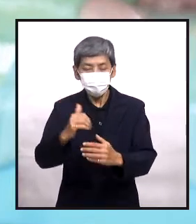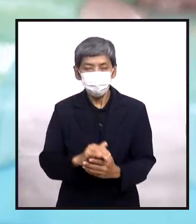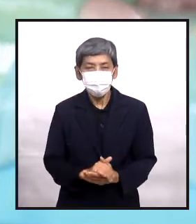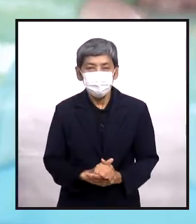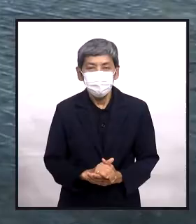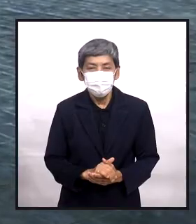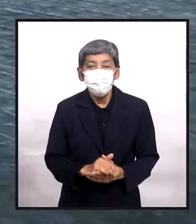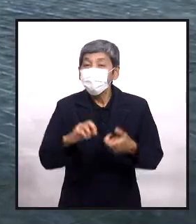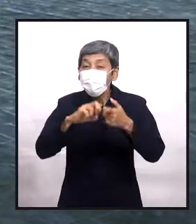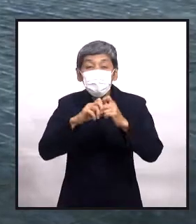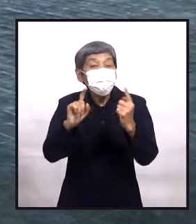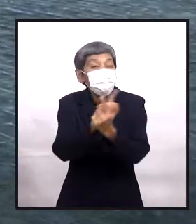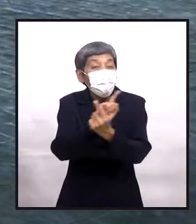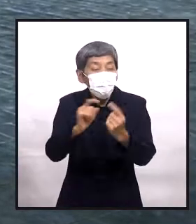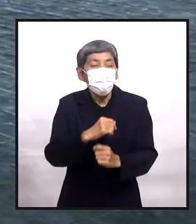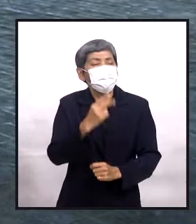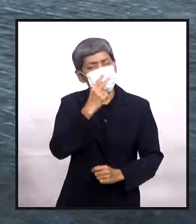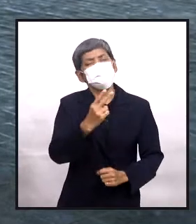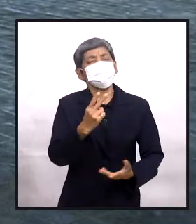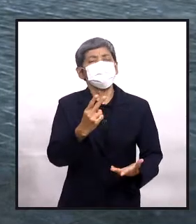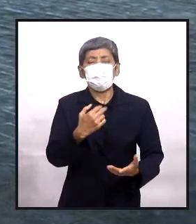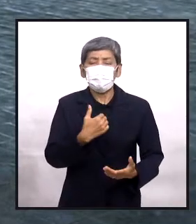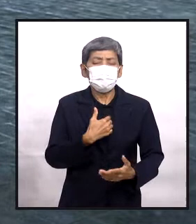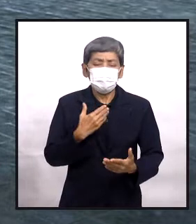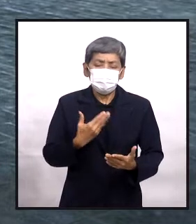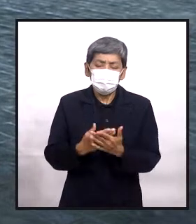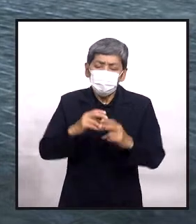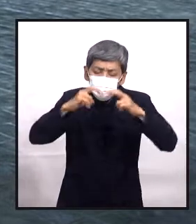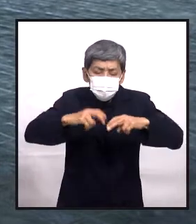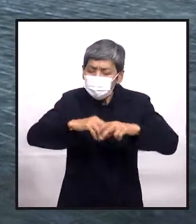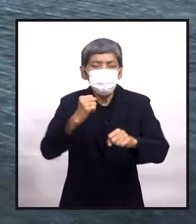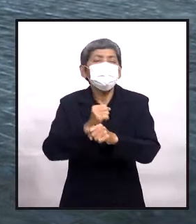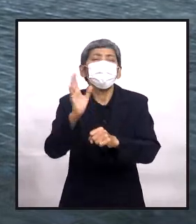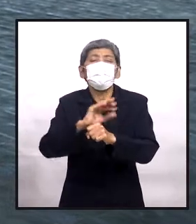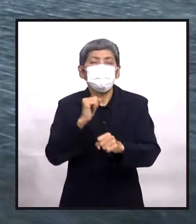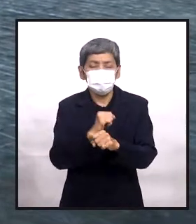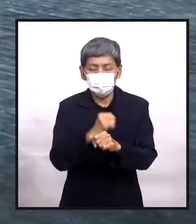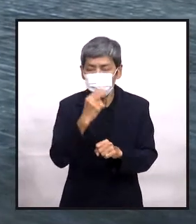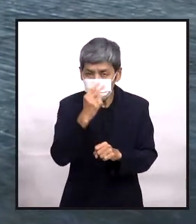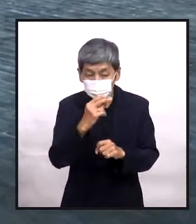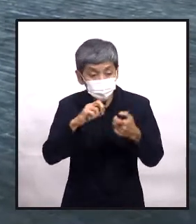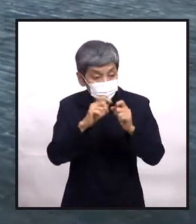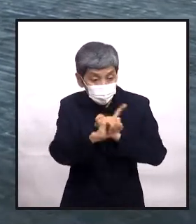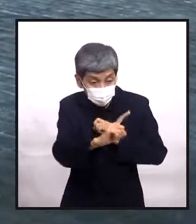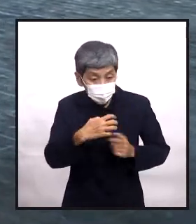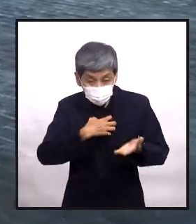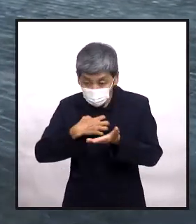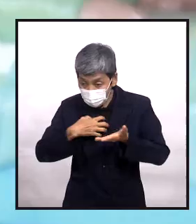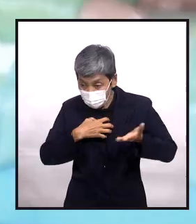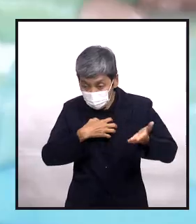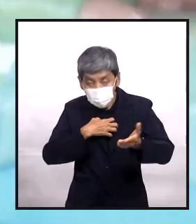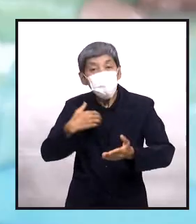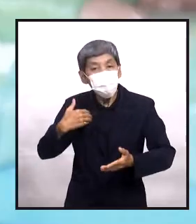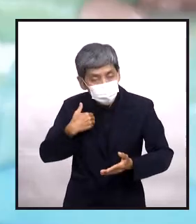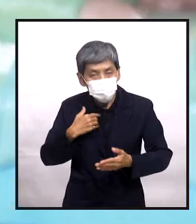แล้วย้อนนั่นเองซึ่งปัญหาสังคมทุกวันนี้ที่ง่ายมากแล้วเราไม่ต้องไปเสียเงินวิจัยบริษัททำการตลาดมาวิจัยแล้วว่าปัญหาอะไรที่ลูกค้าต้องการ